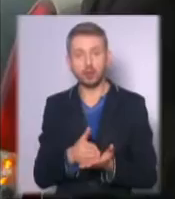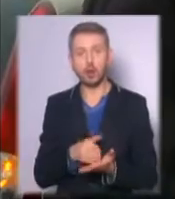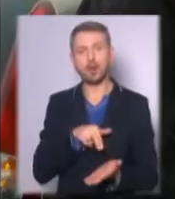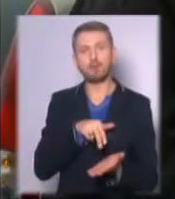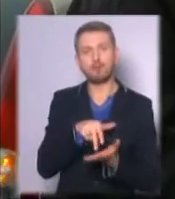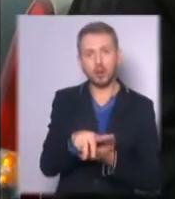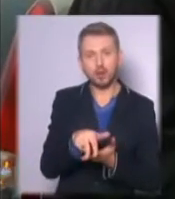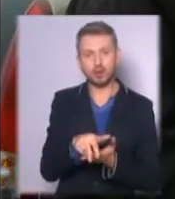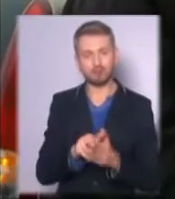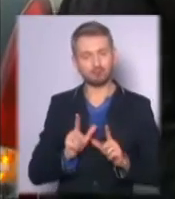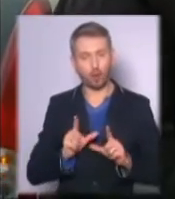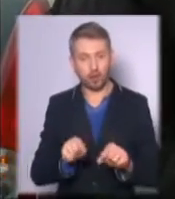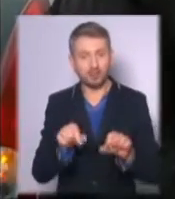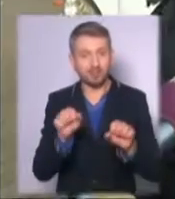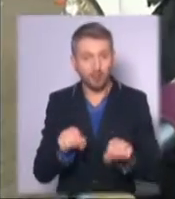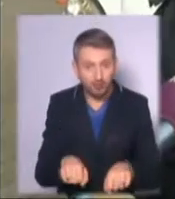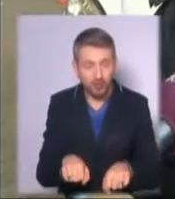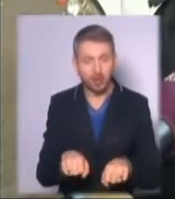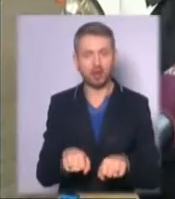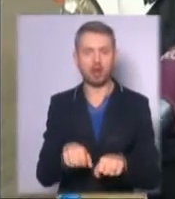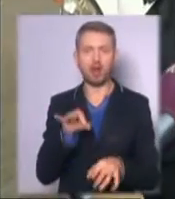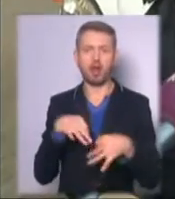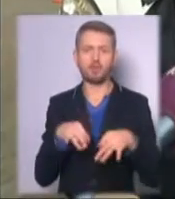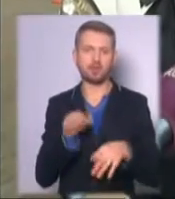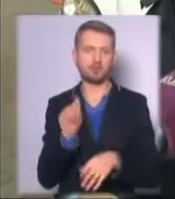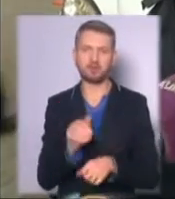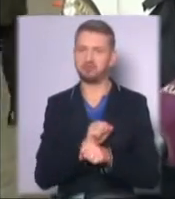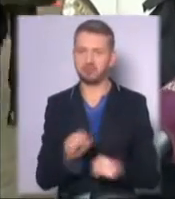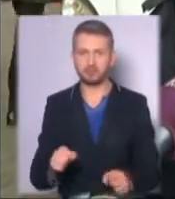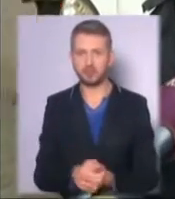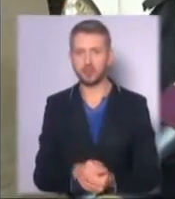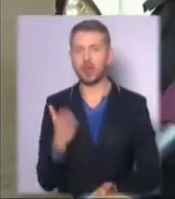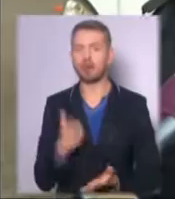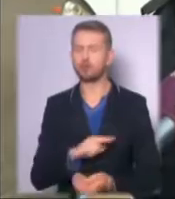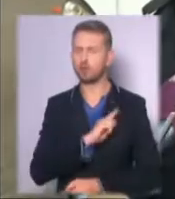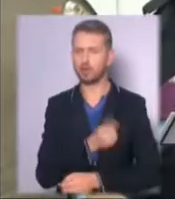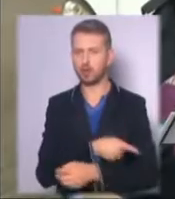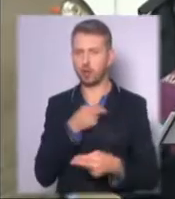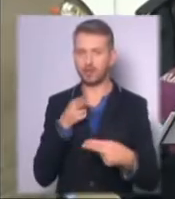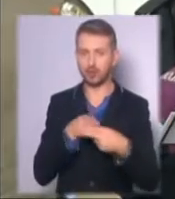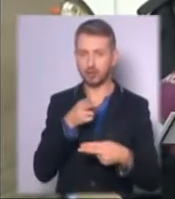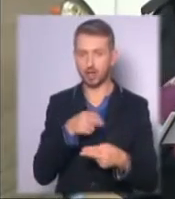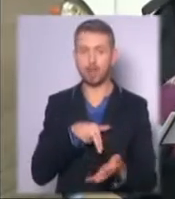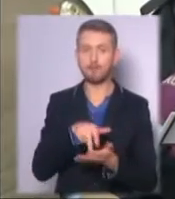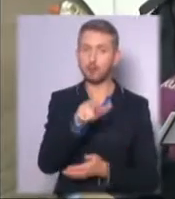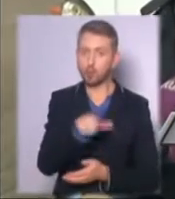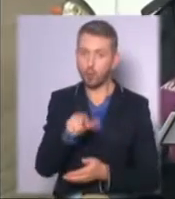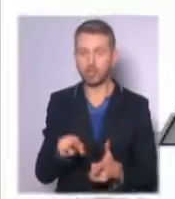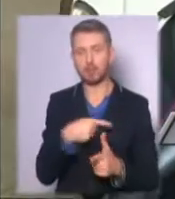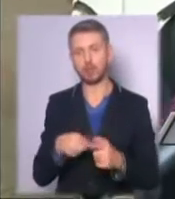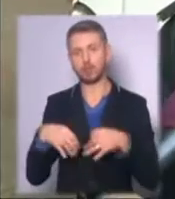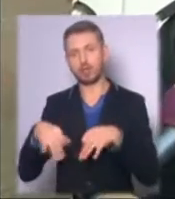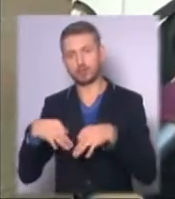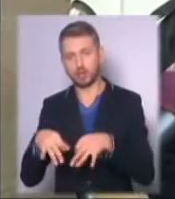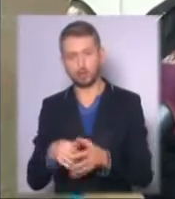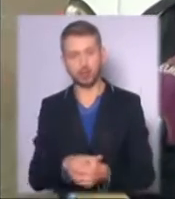ще можна, автівку чіпати не дозволено. Якщо суттєво заважає пішоходам або транспортним засобам.